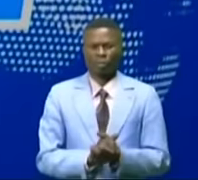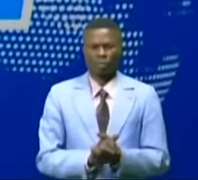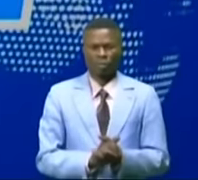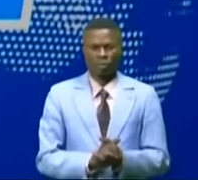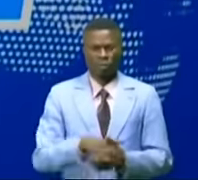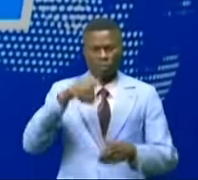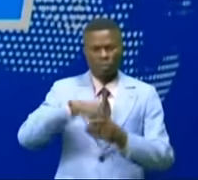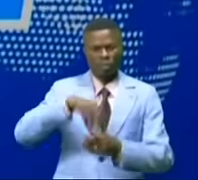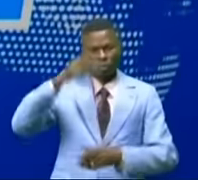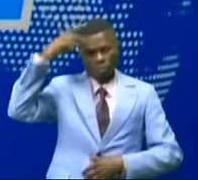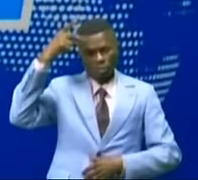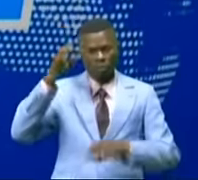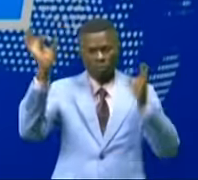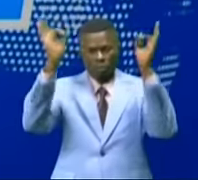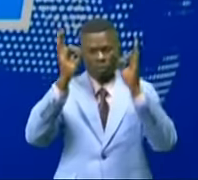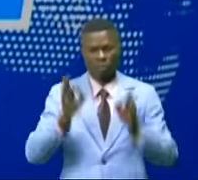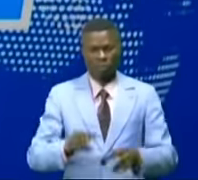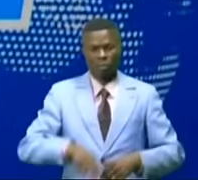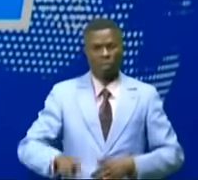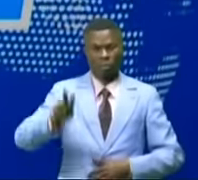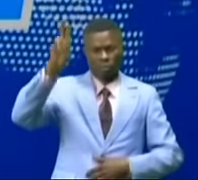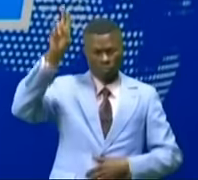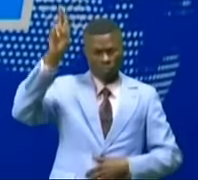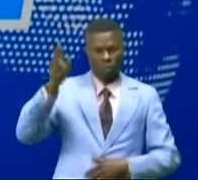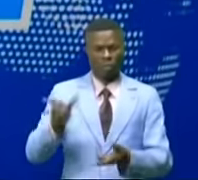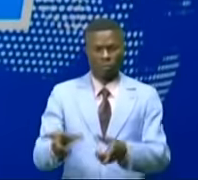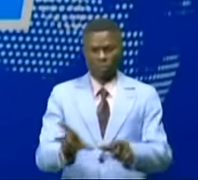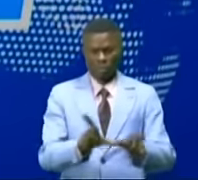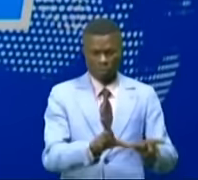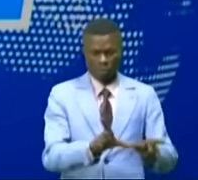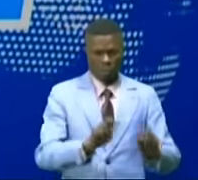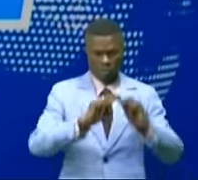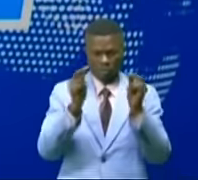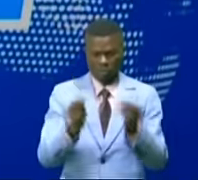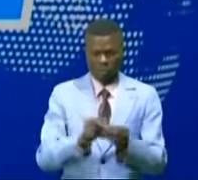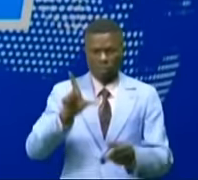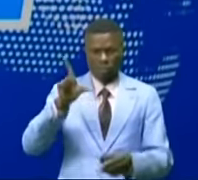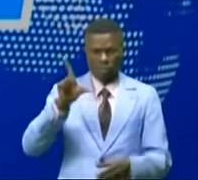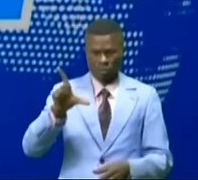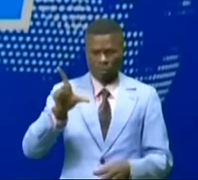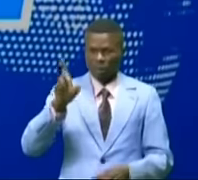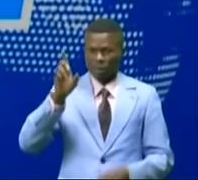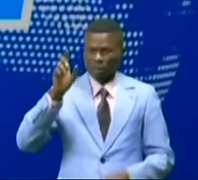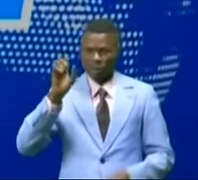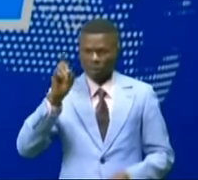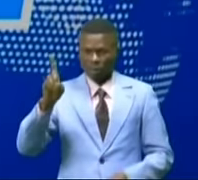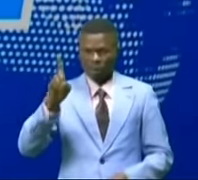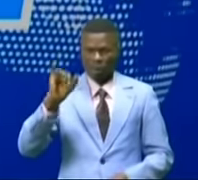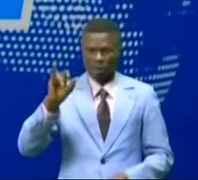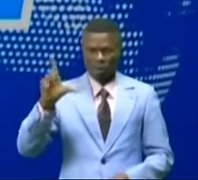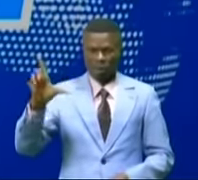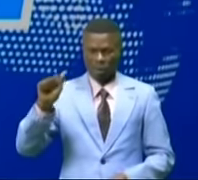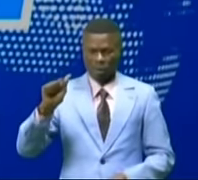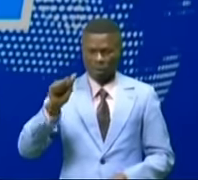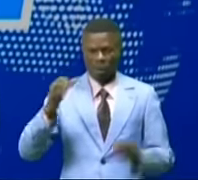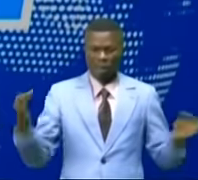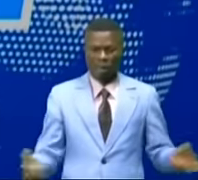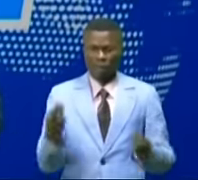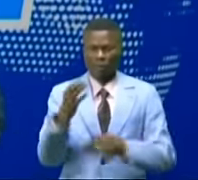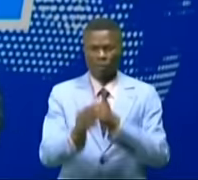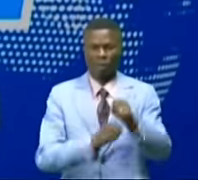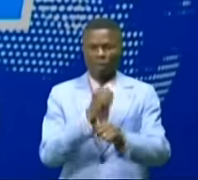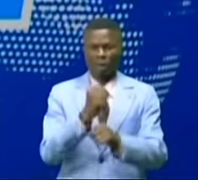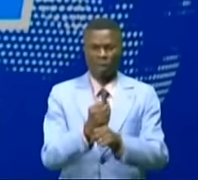En politique, la Fédération de l'UDPS Lualaba, section d'Ilala, a célébré le 42e anniversaire